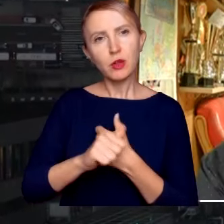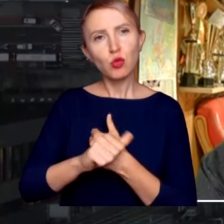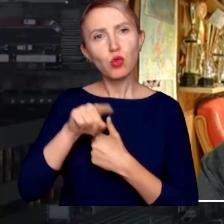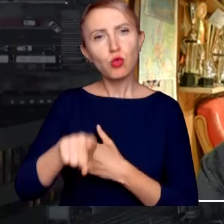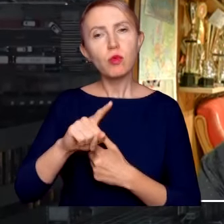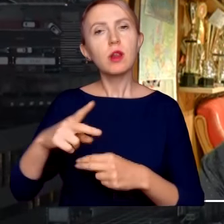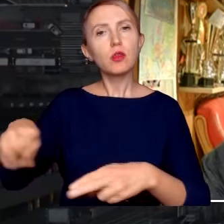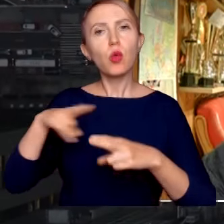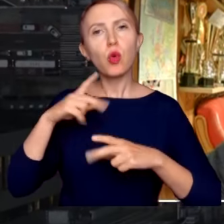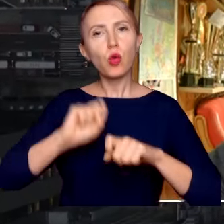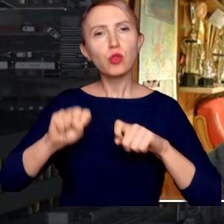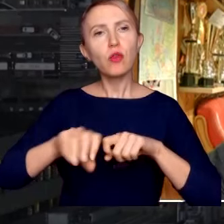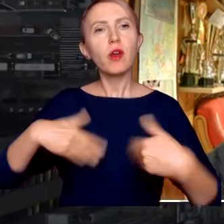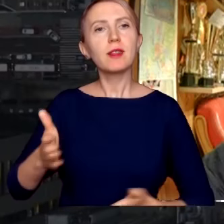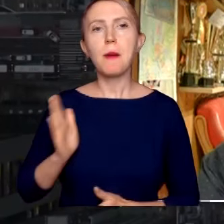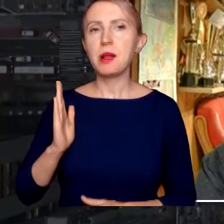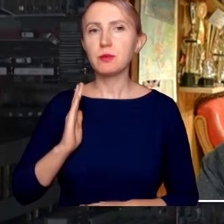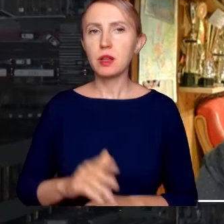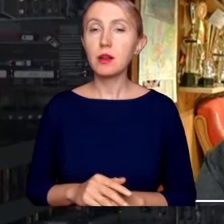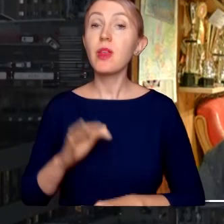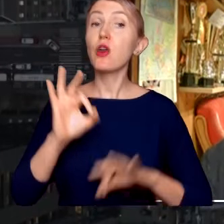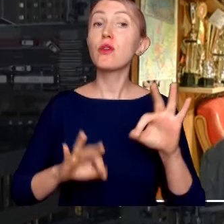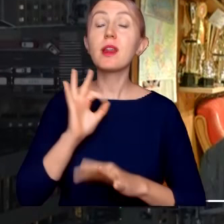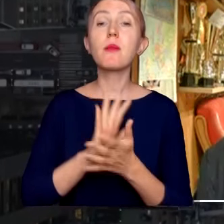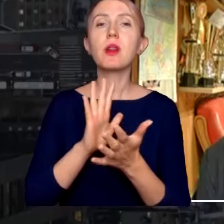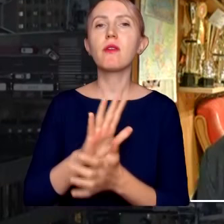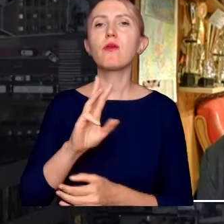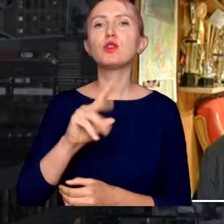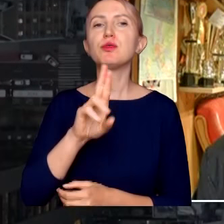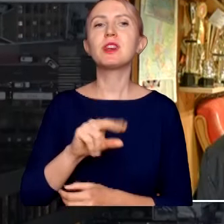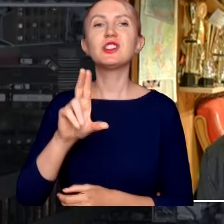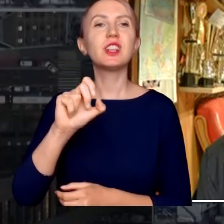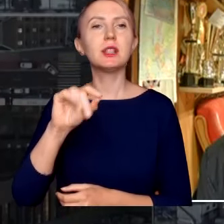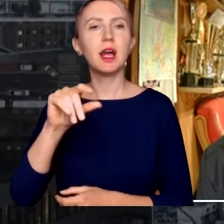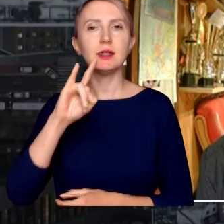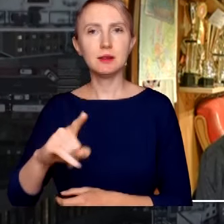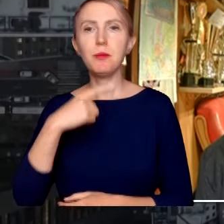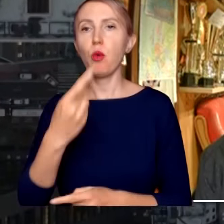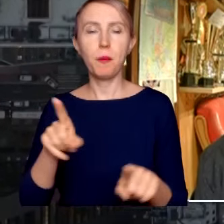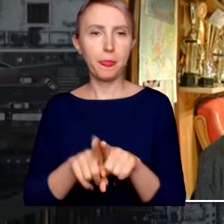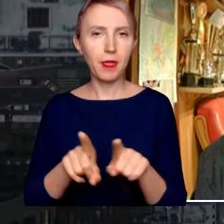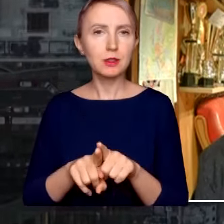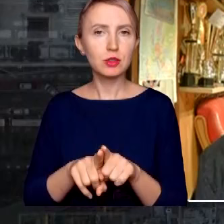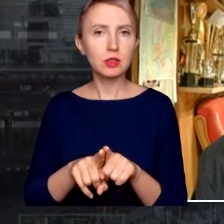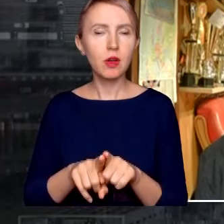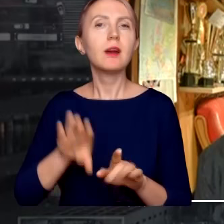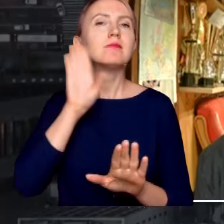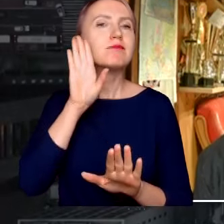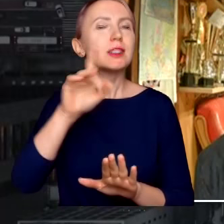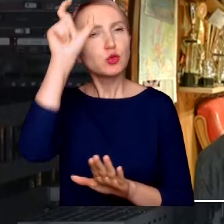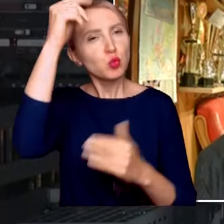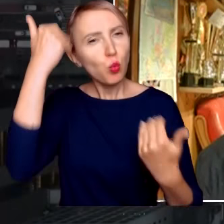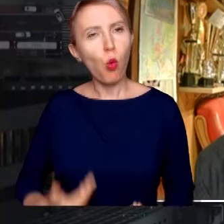odzyskać kontrolę i zapewnić bezpieczeństwo. Na konferencji prasowej Włodzimierz Czerzasty dodał także zachować człowieczeństwo,